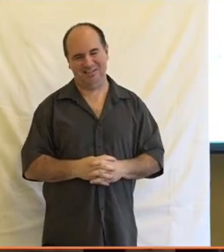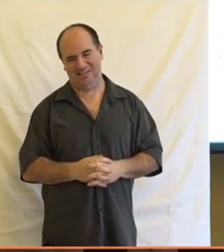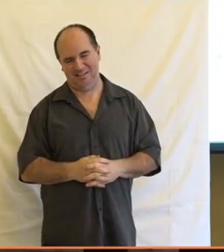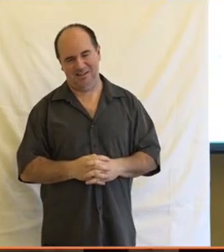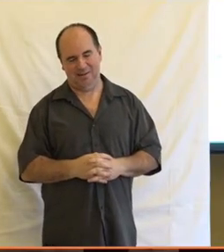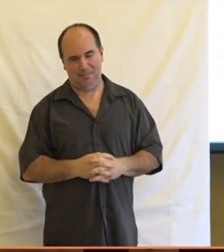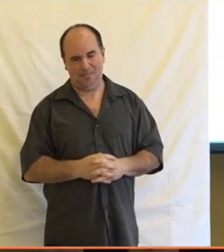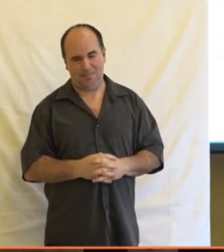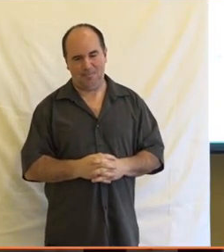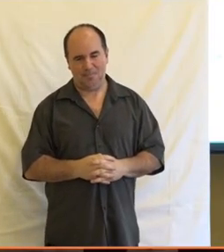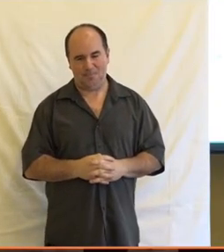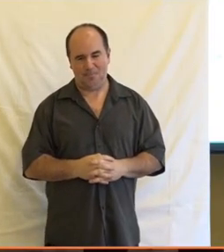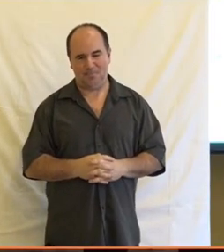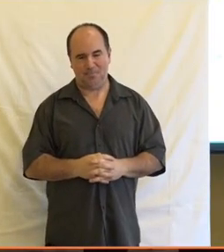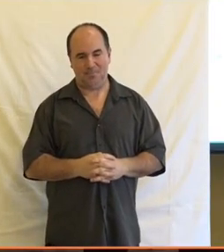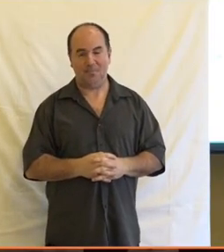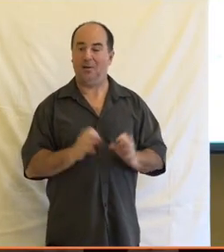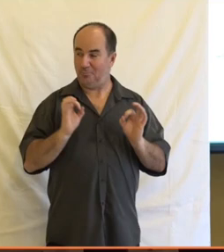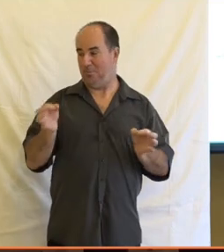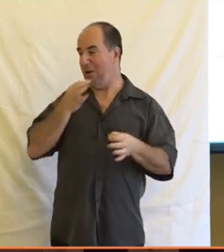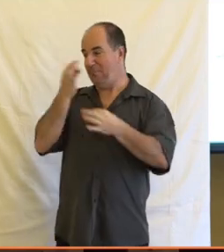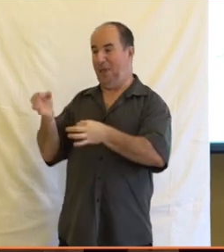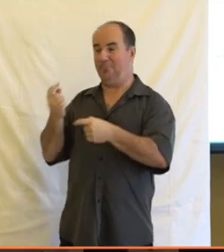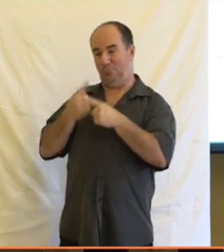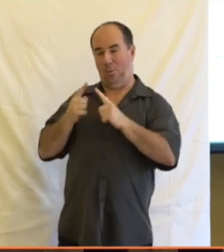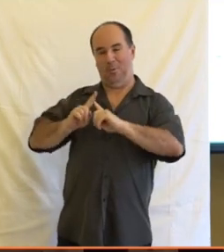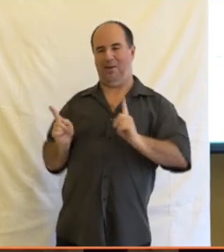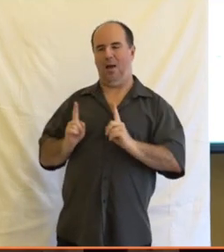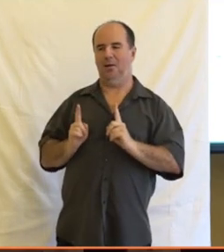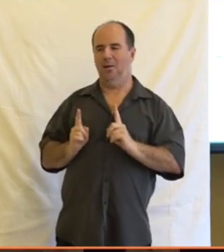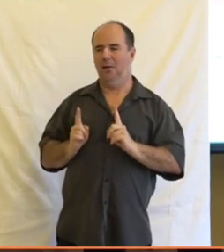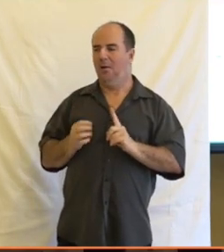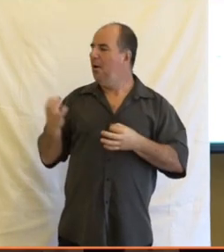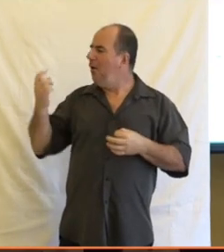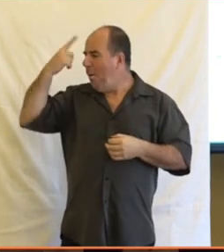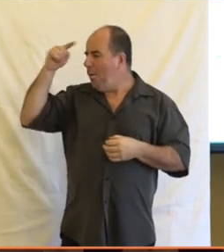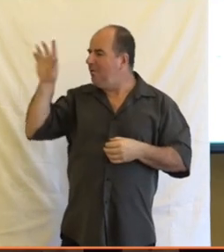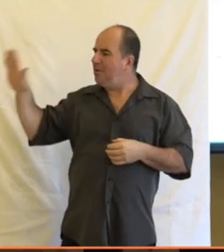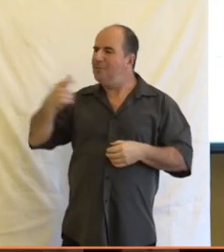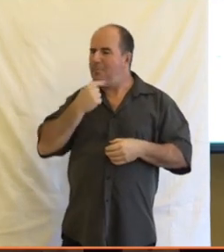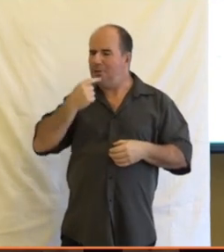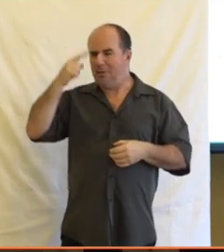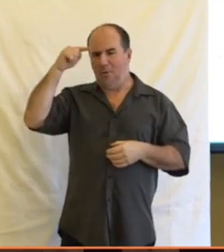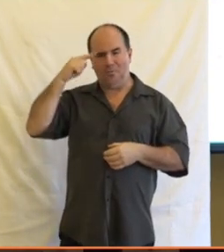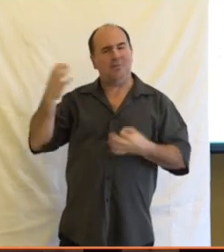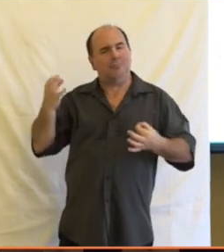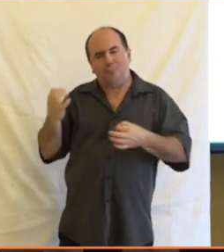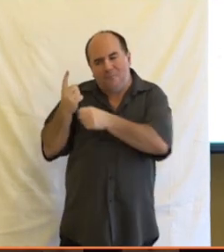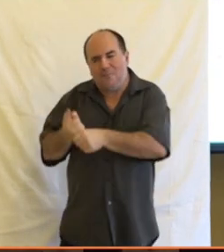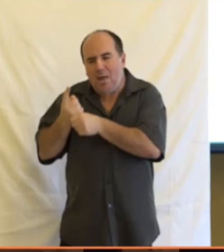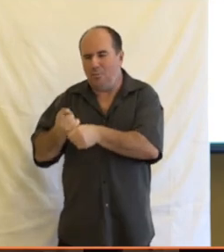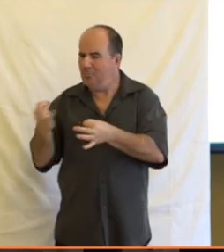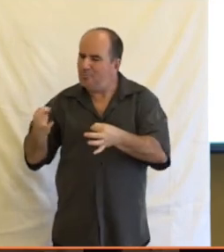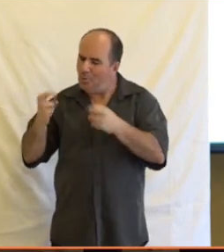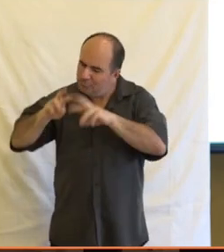to zkusíme jinak. Čemu se, Radku, věnujete vlastně na univerzitě? Když se řekne totiž přístupnost, a možná bychom měli, máme tady